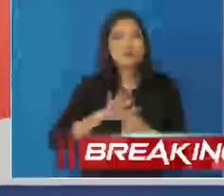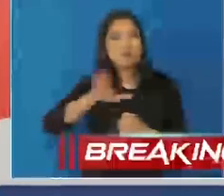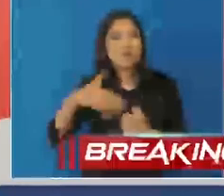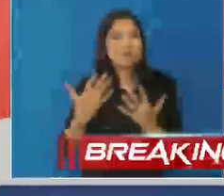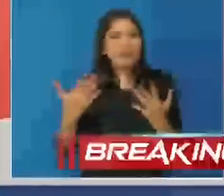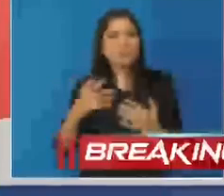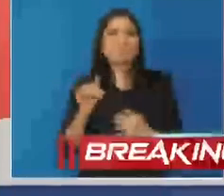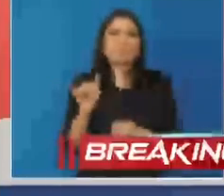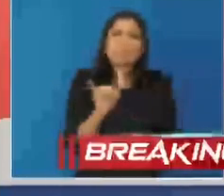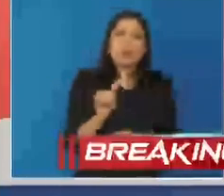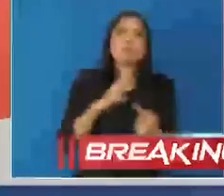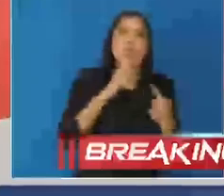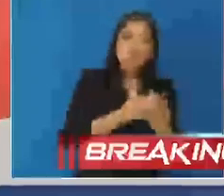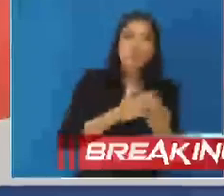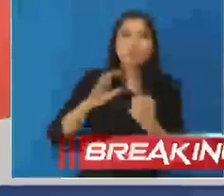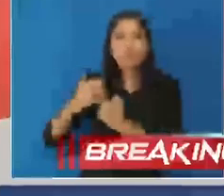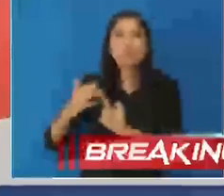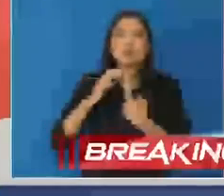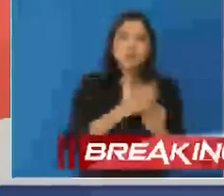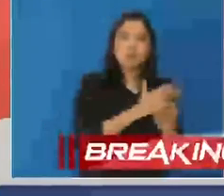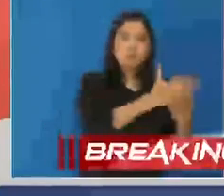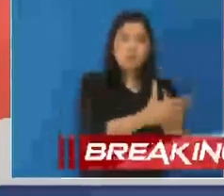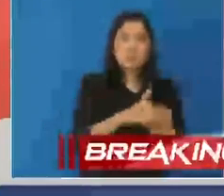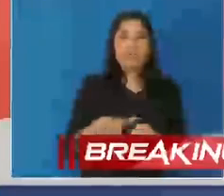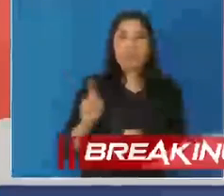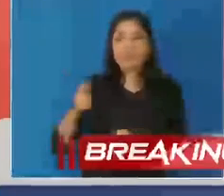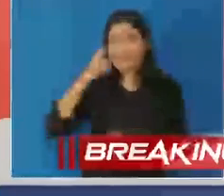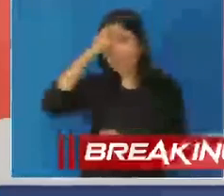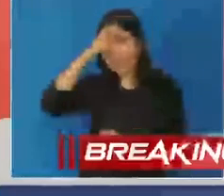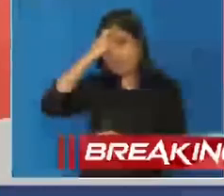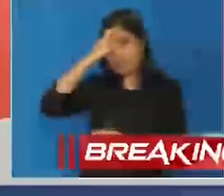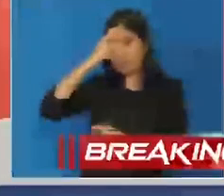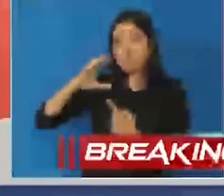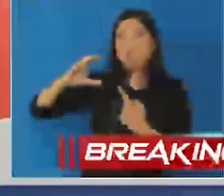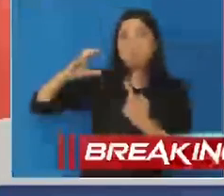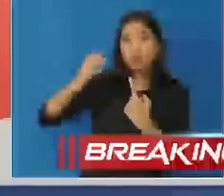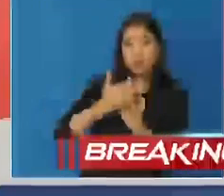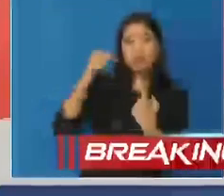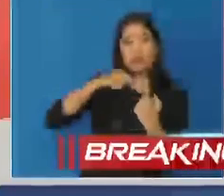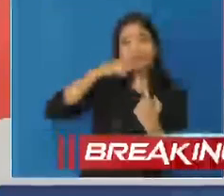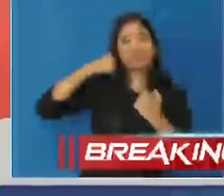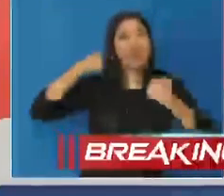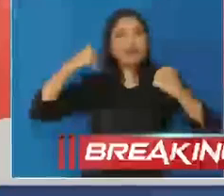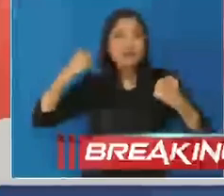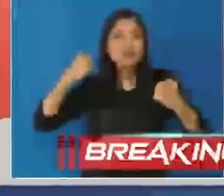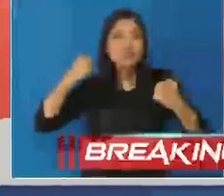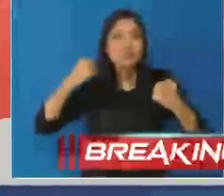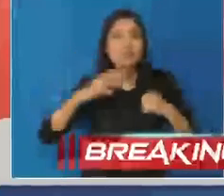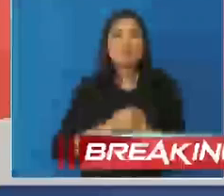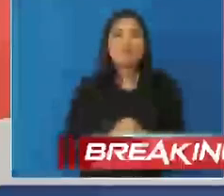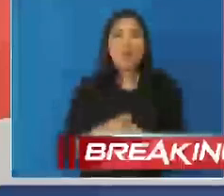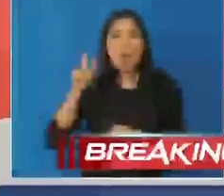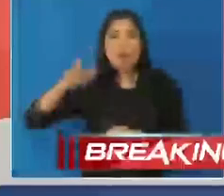melindungi yang sakit melindungi yang sehat agar tidak tertular oleh penyakitnya yang